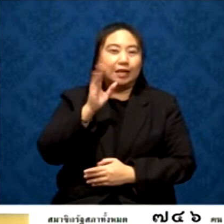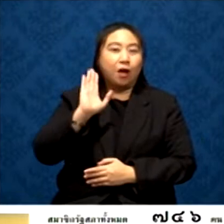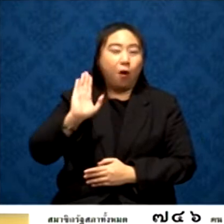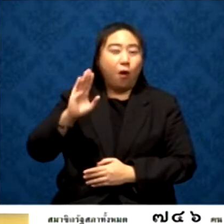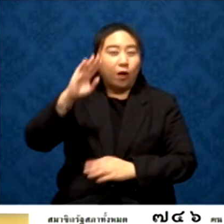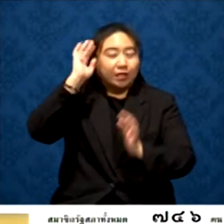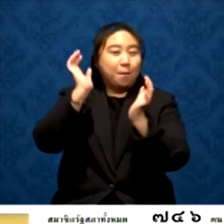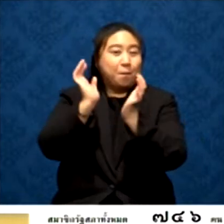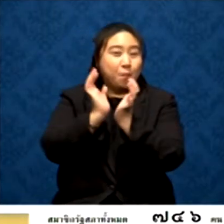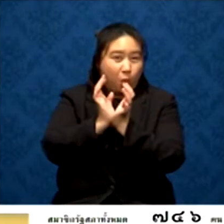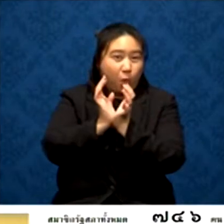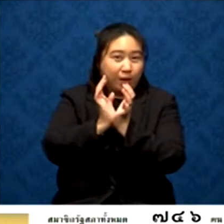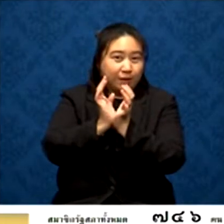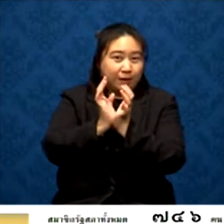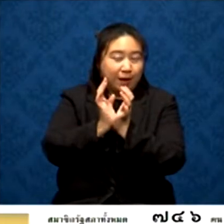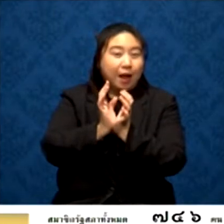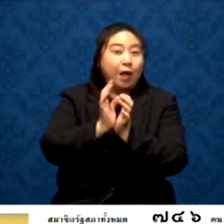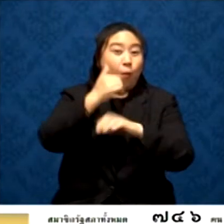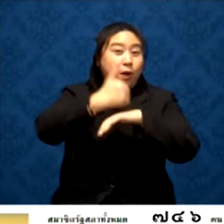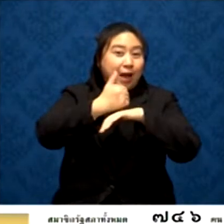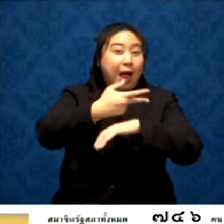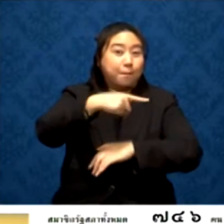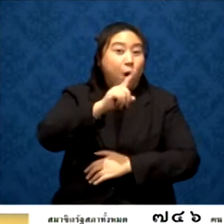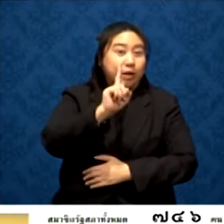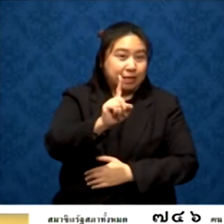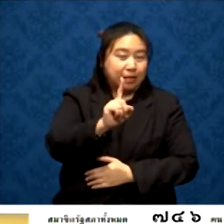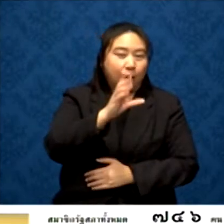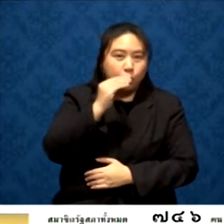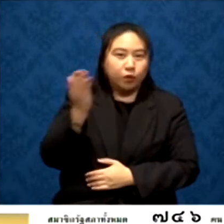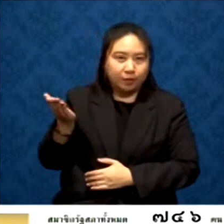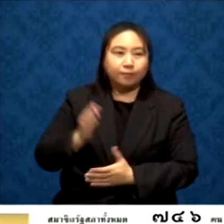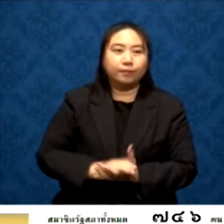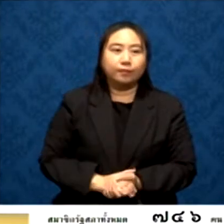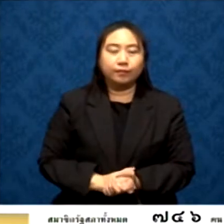ชื่อย่อนายป.1ดังนี้ครับ